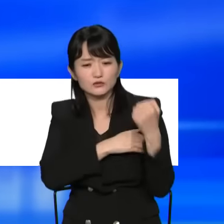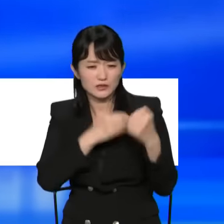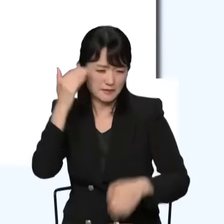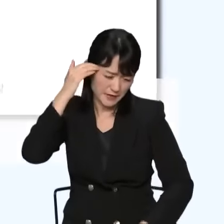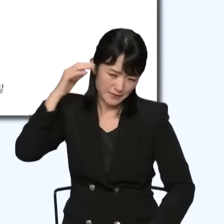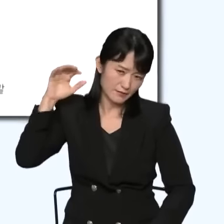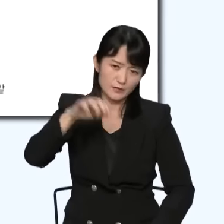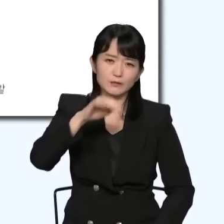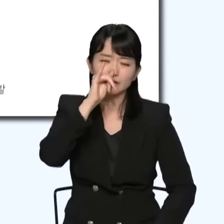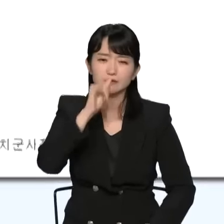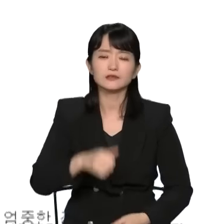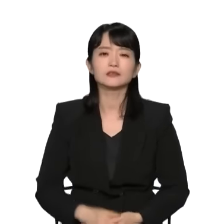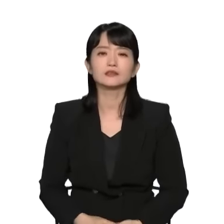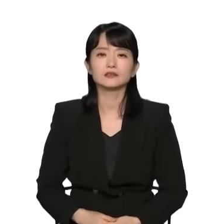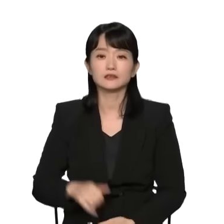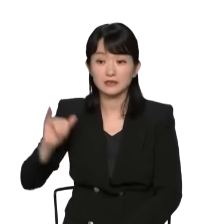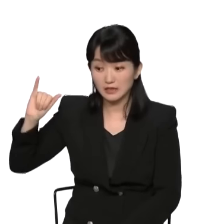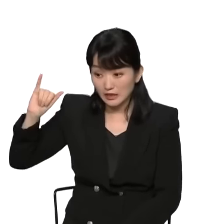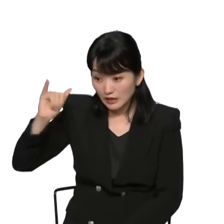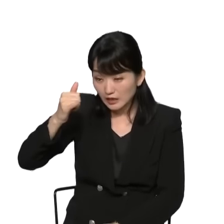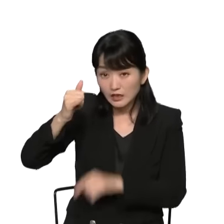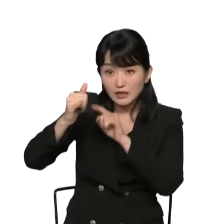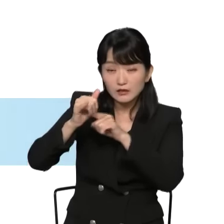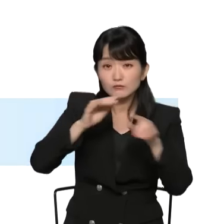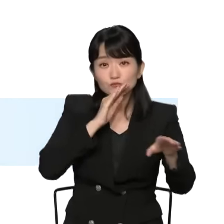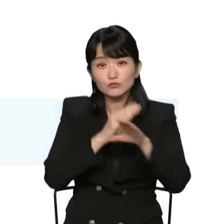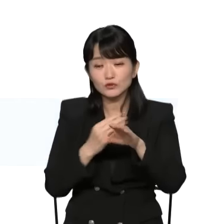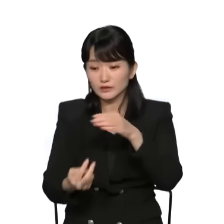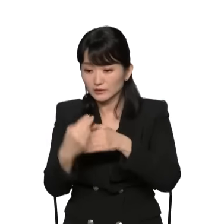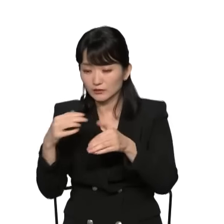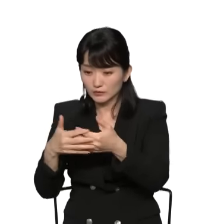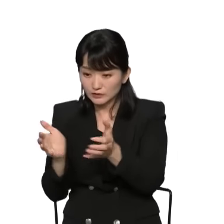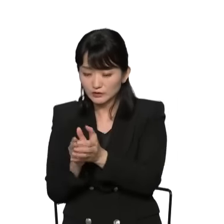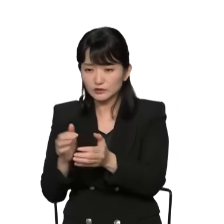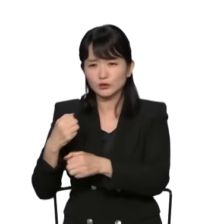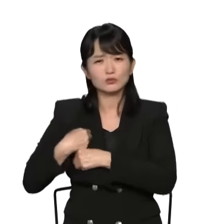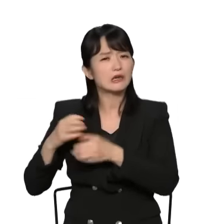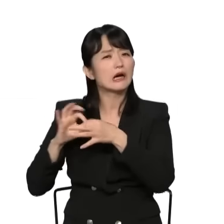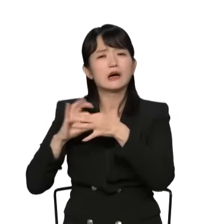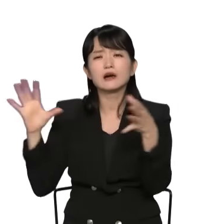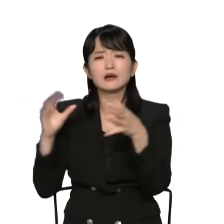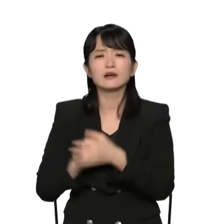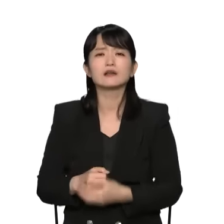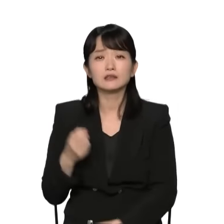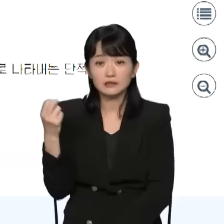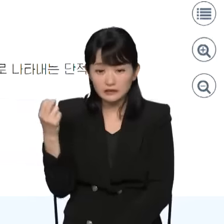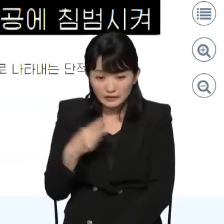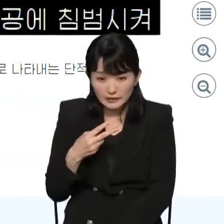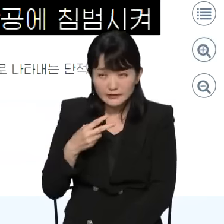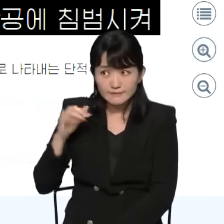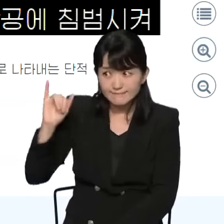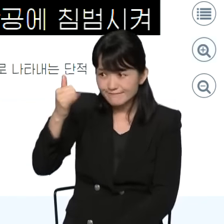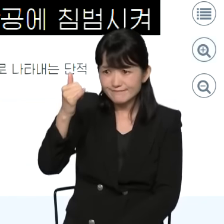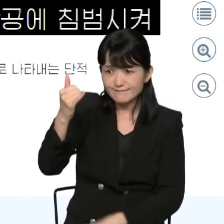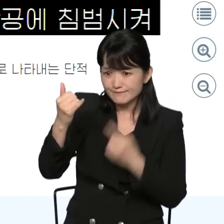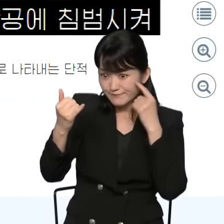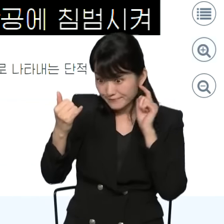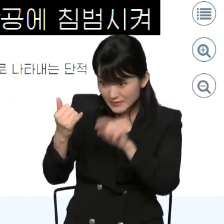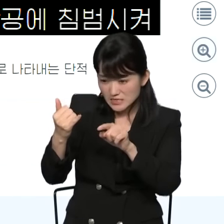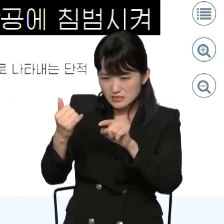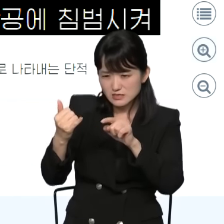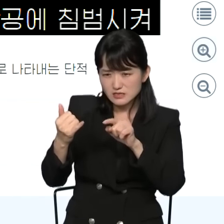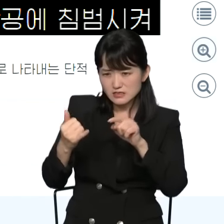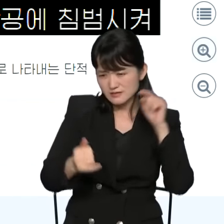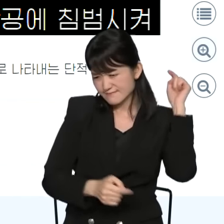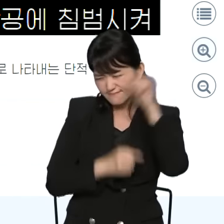것이다. 무인기를 보낸 게 탈북자 단체든 군이든 관계없이 다시 한번 무인기가 발견될 경우